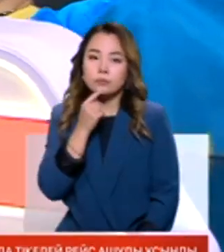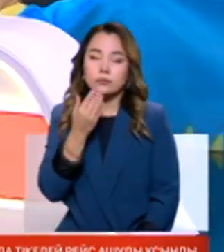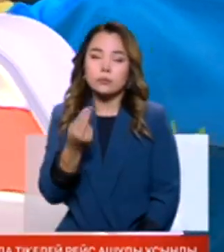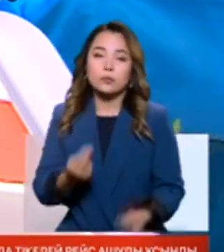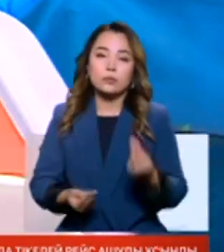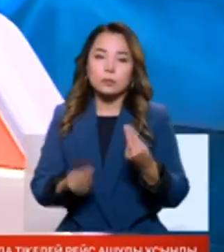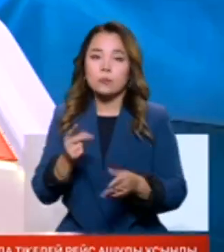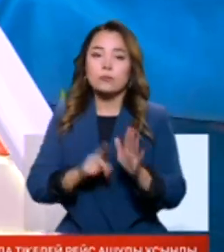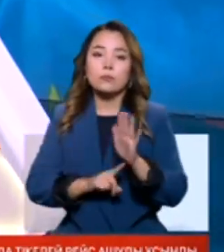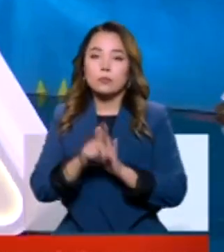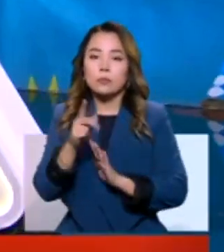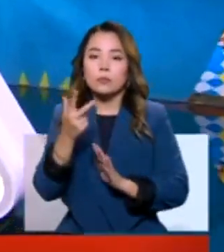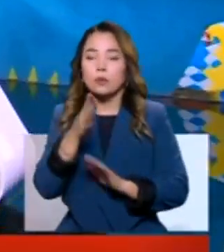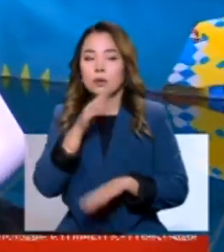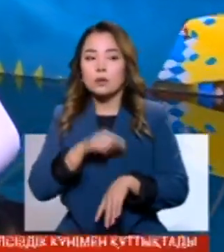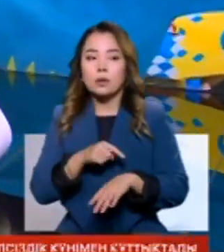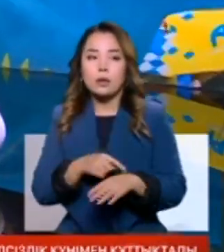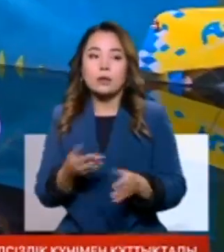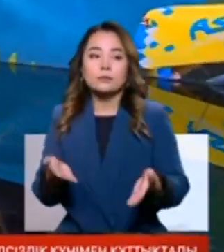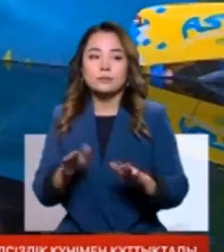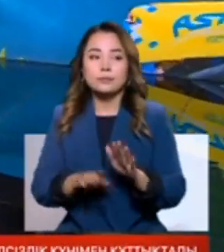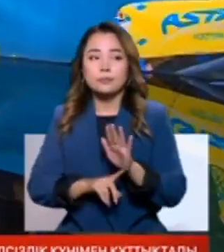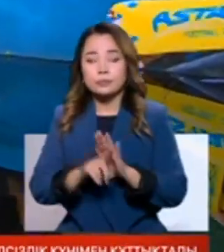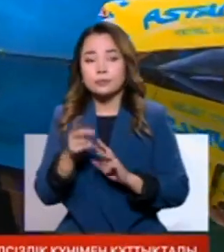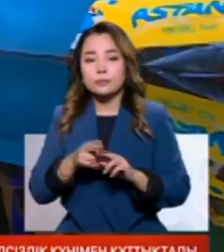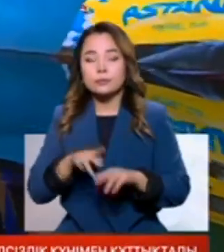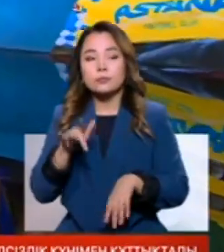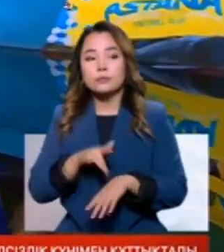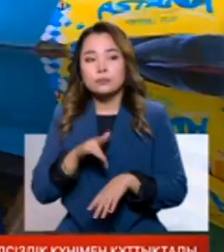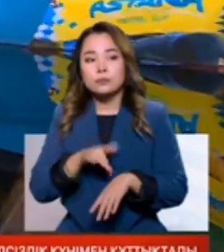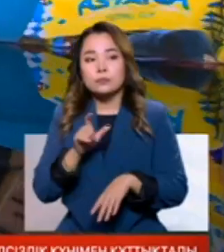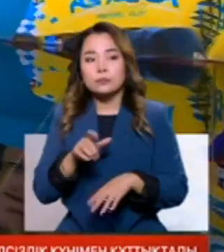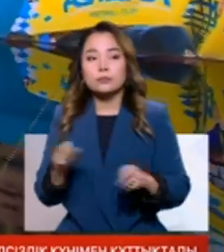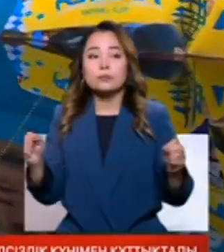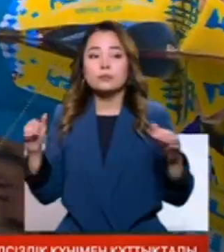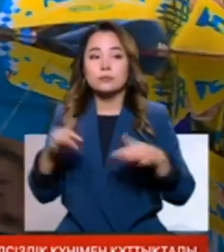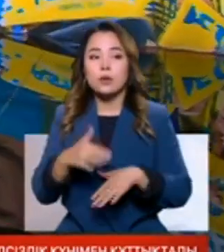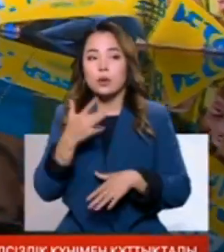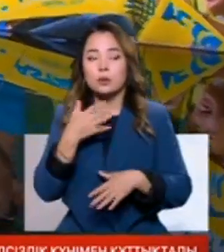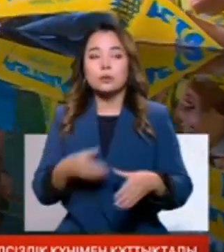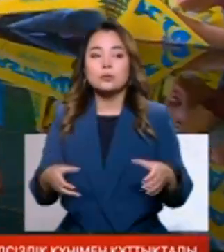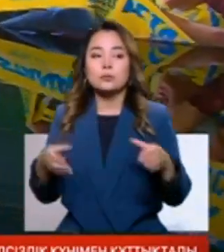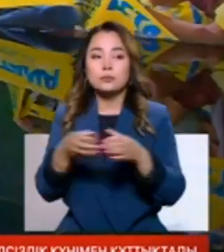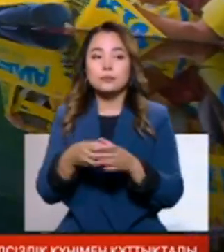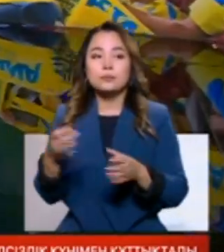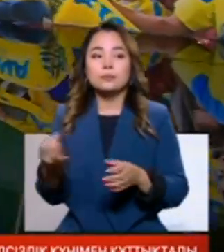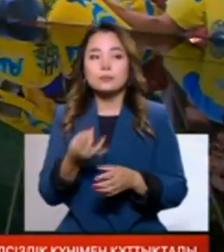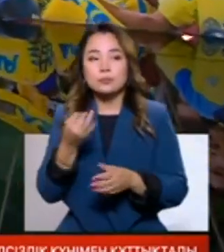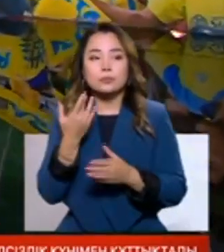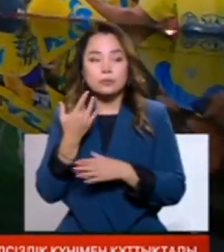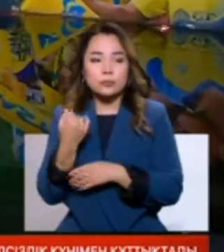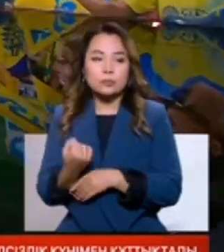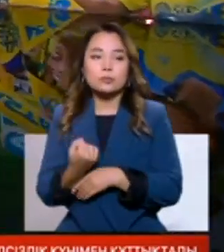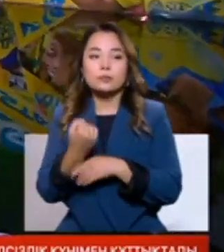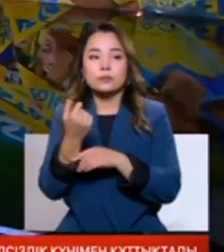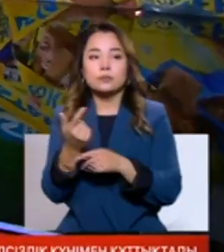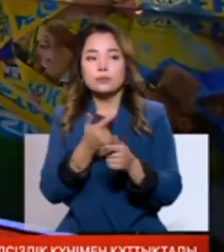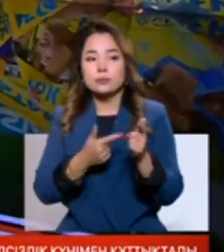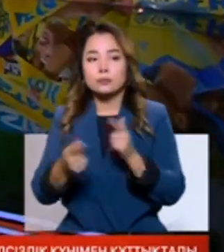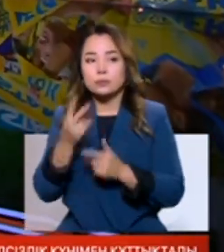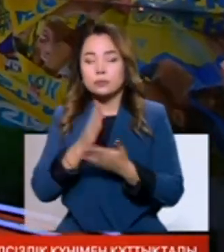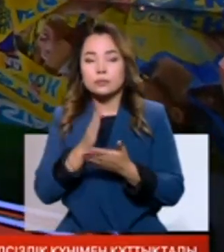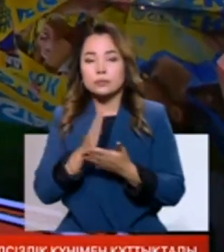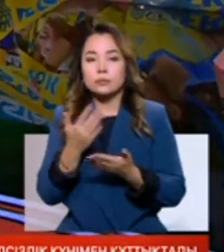Қазақстан-Финляндия ойының басталуына 3 сағат бар. Қазірдің өзінде жанкүйерлер жиналып, ұлттық құрамаға қызу қолдау көрсетуге әзірленіп